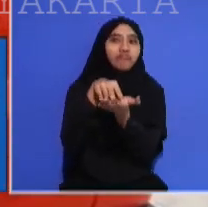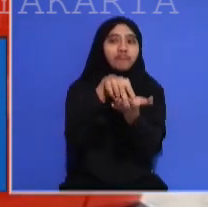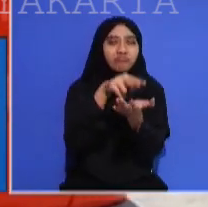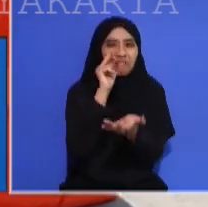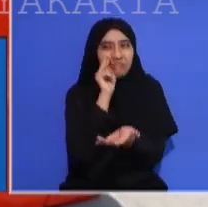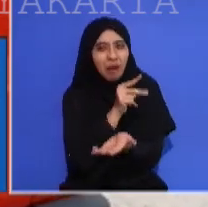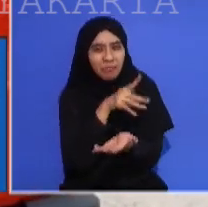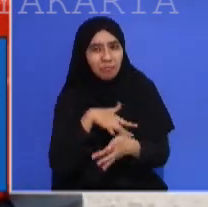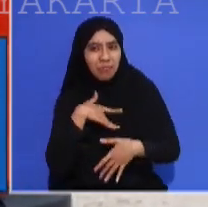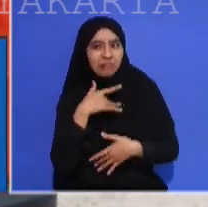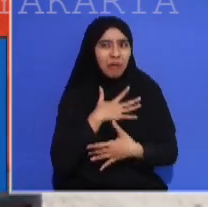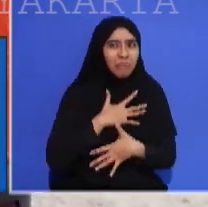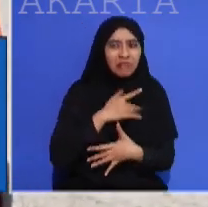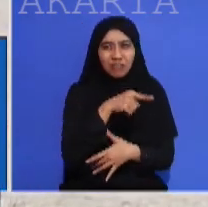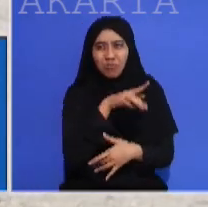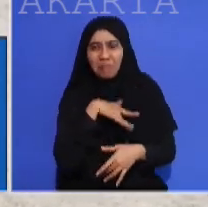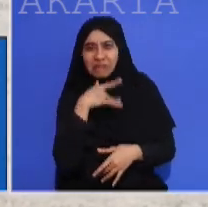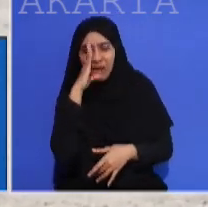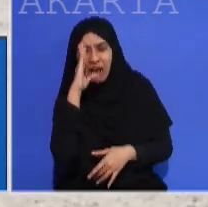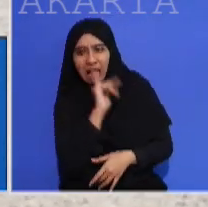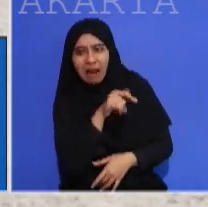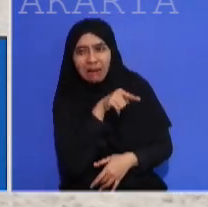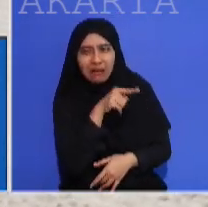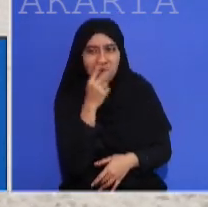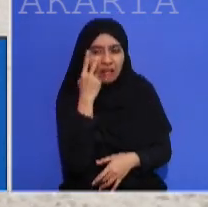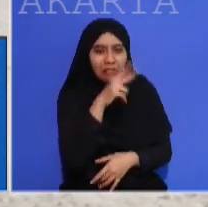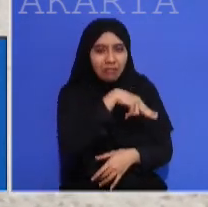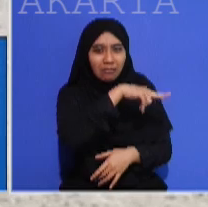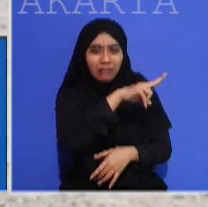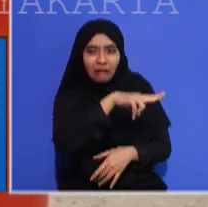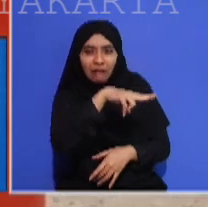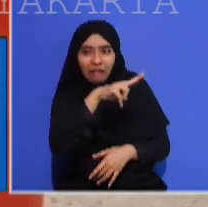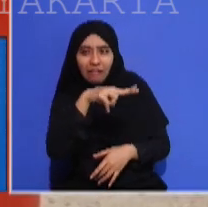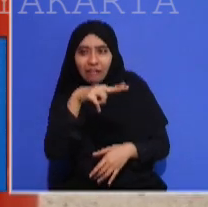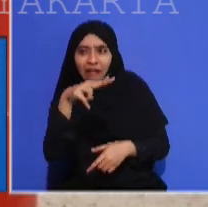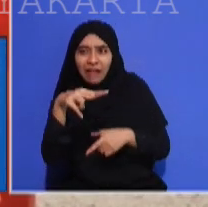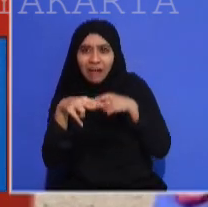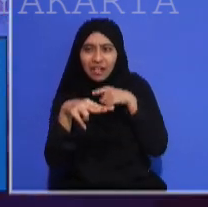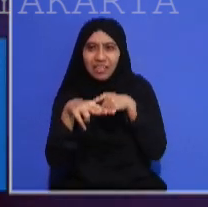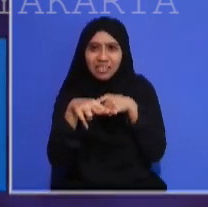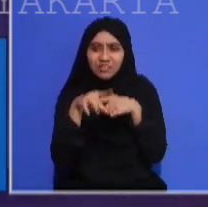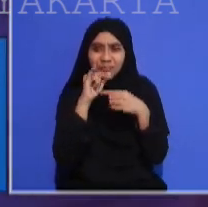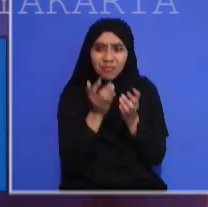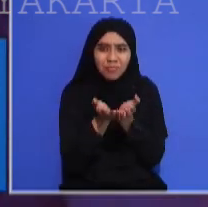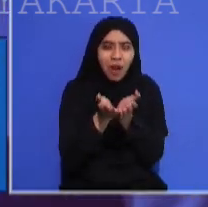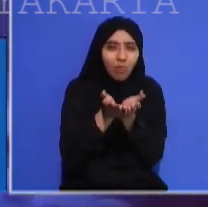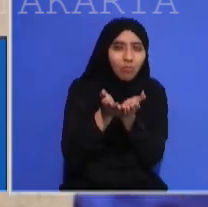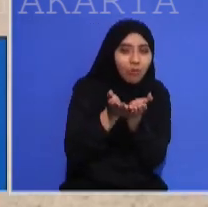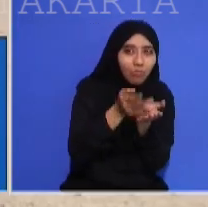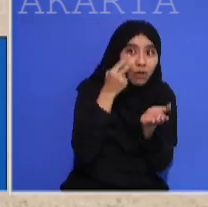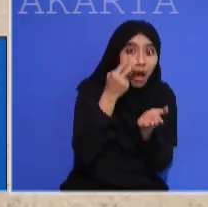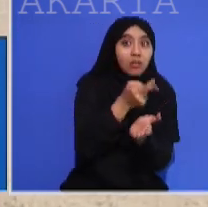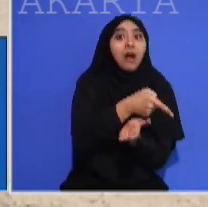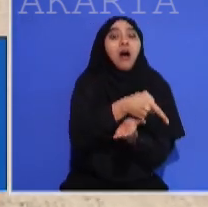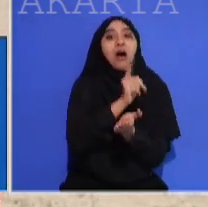penasaran dengan adanya benda mencurigakan yang mengapung di tengah laut saat didekati benda mengapung tersebut ternyata